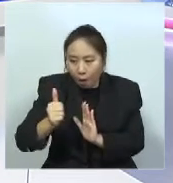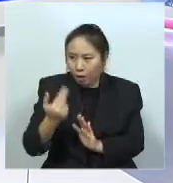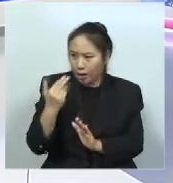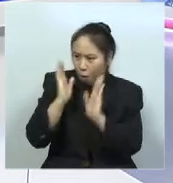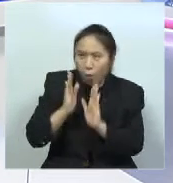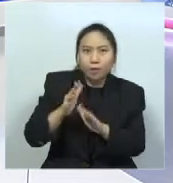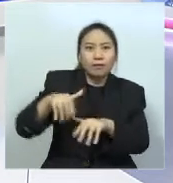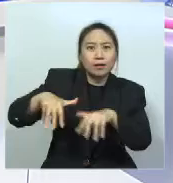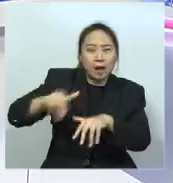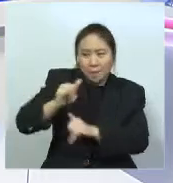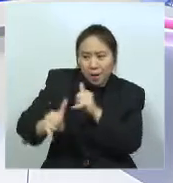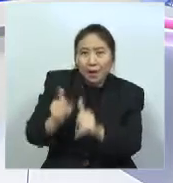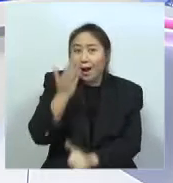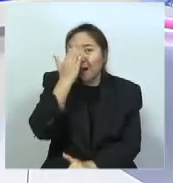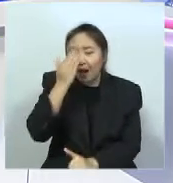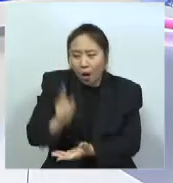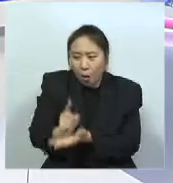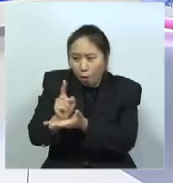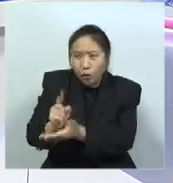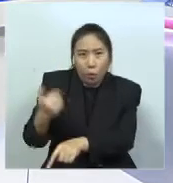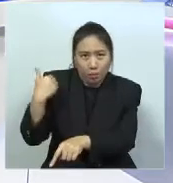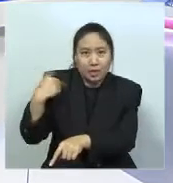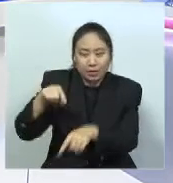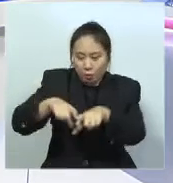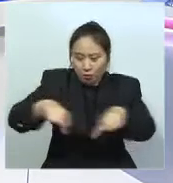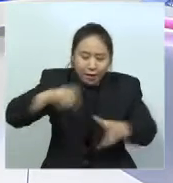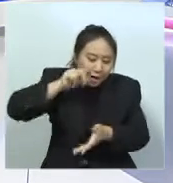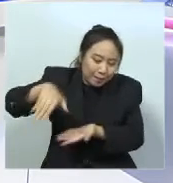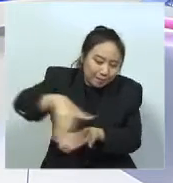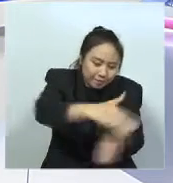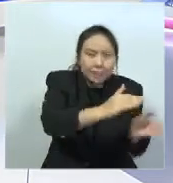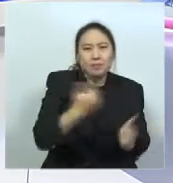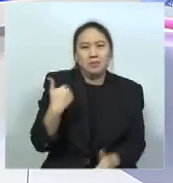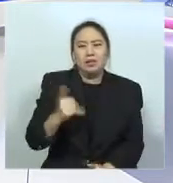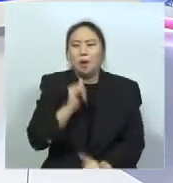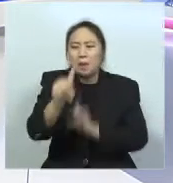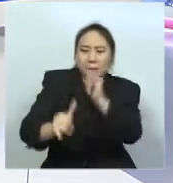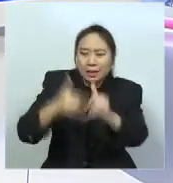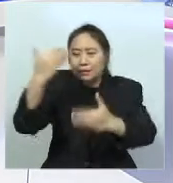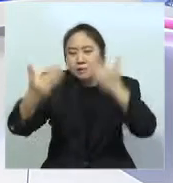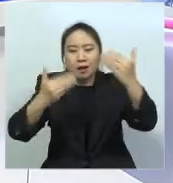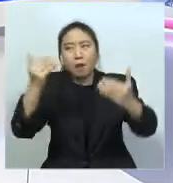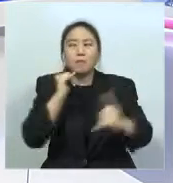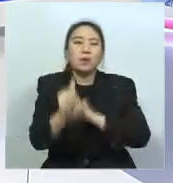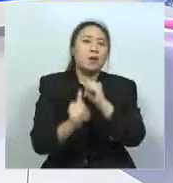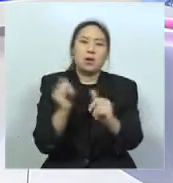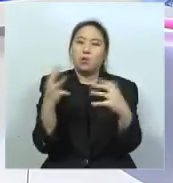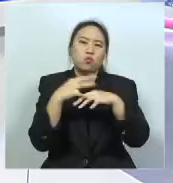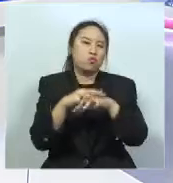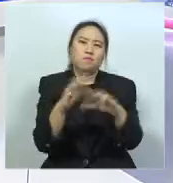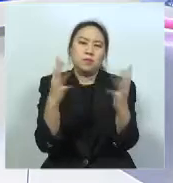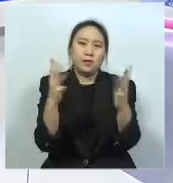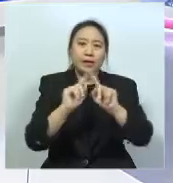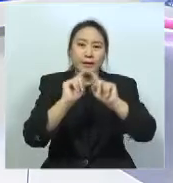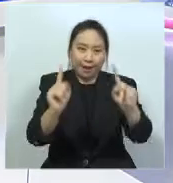าลอยกระทงกันหน้าสถานีเราเยอะเหมือนกันนะ ใช่หลายๆคนไม่ได้มีโอกาสเดินทางไปร่วมกิจกรรมที่เขามีการจัดงานในพื้นที่ส่วนกลางต่างๆนะค